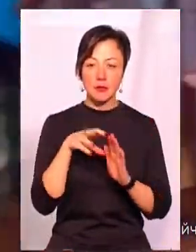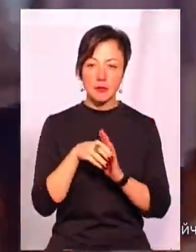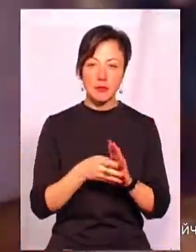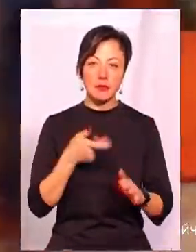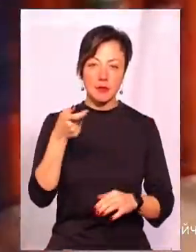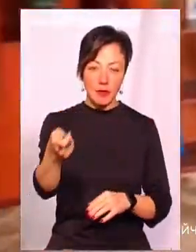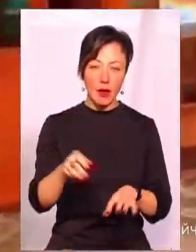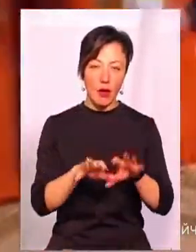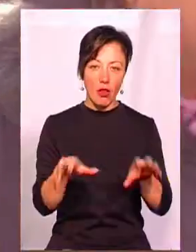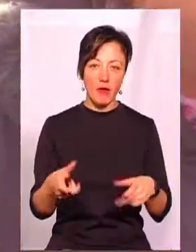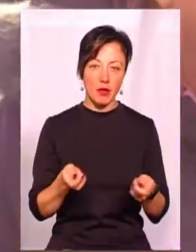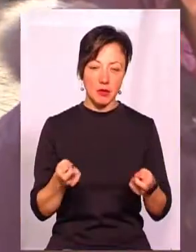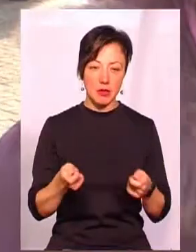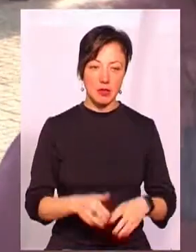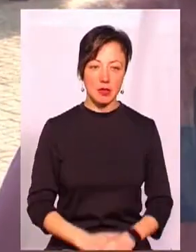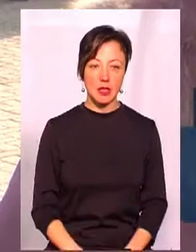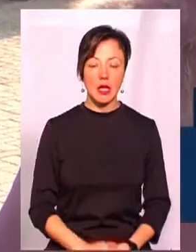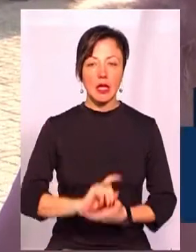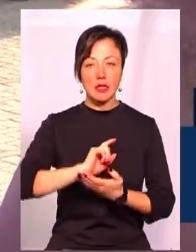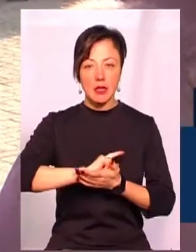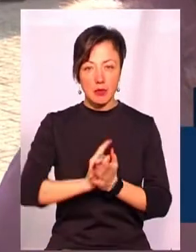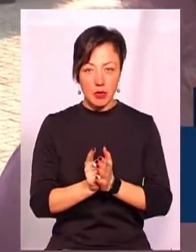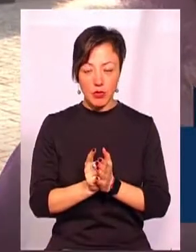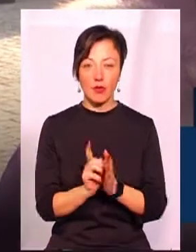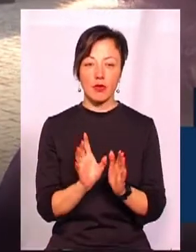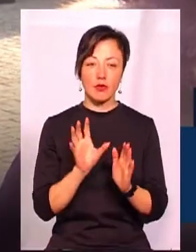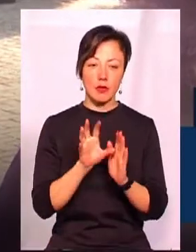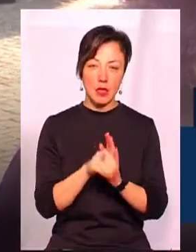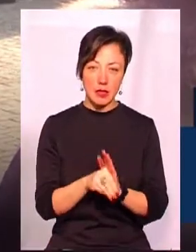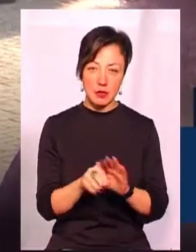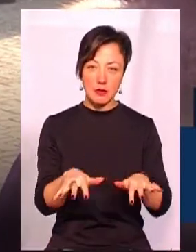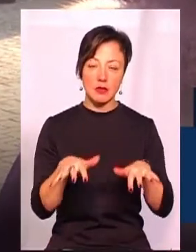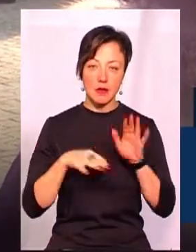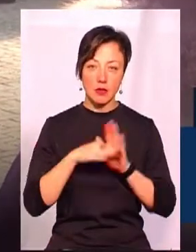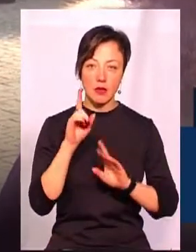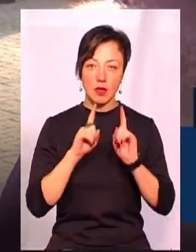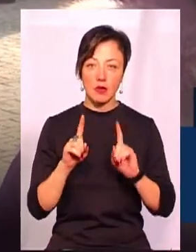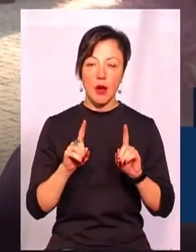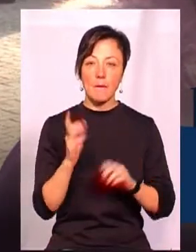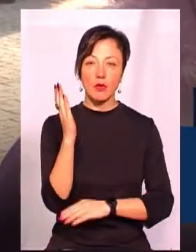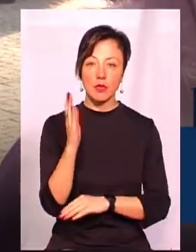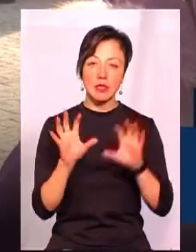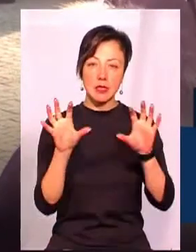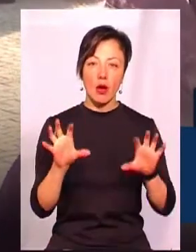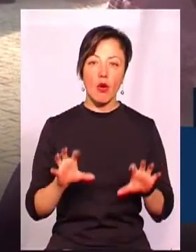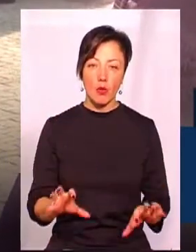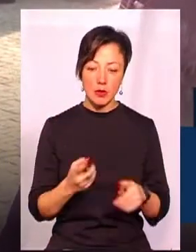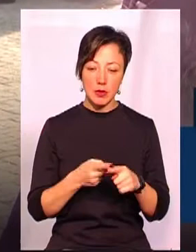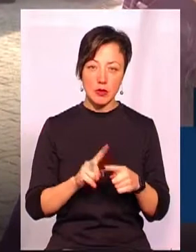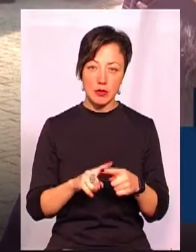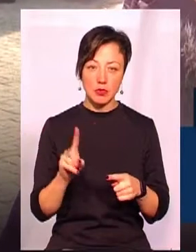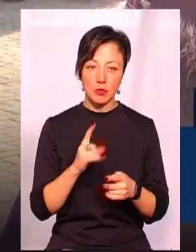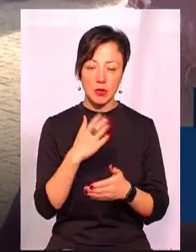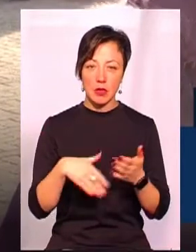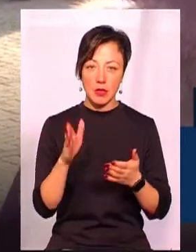голові облдержадміністрації. Терміново внести в зал Верховної Ради, проголосувати закони Полякова, щоб нівелювати закони